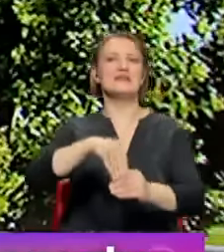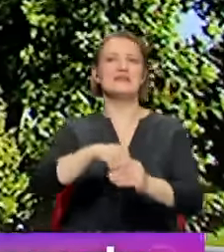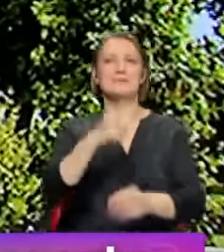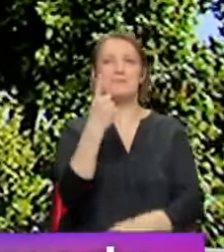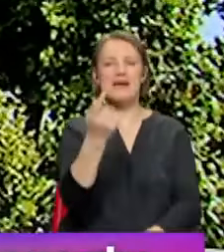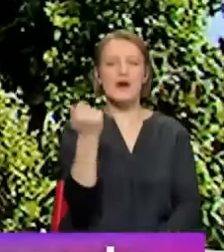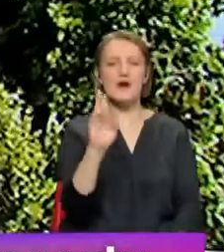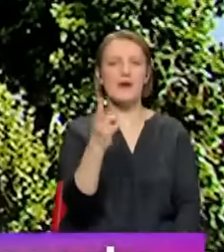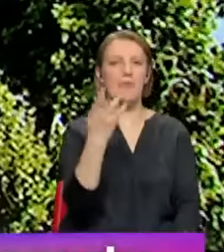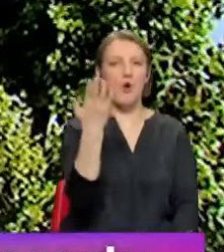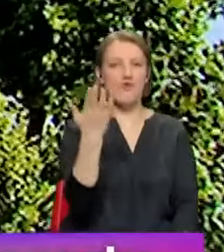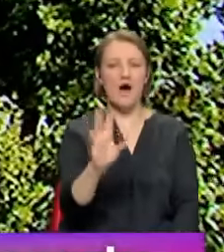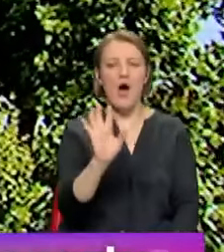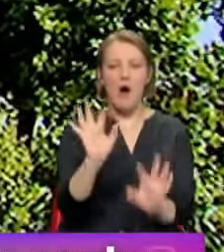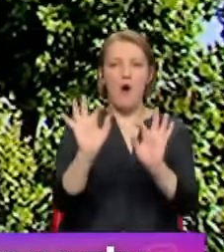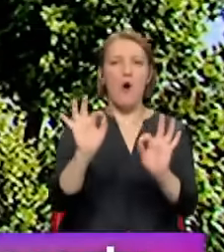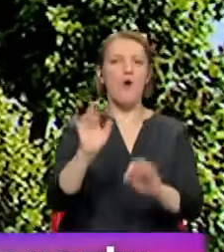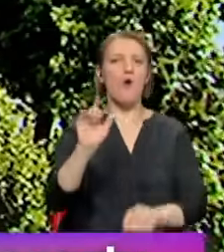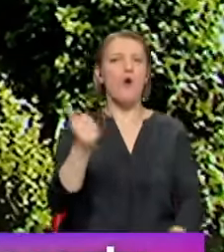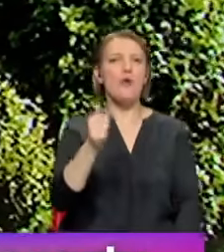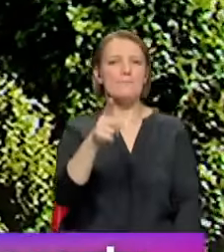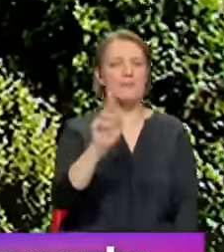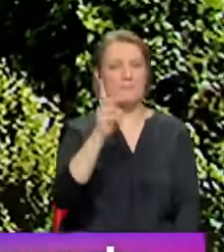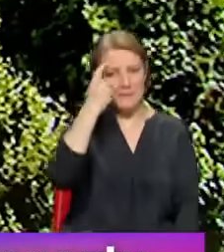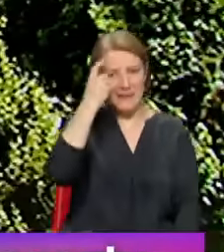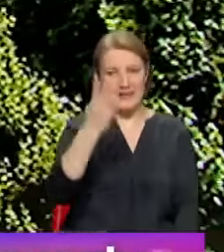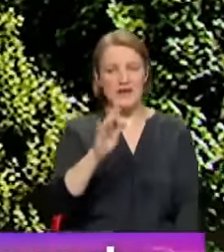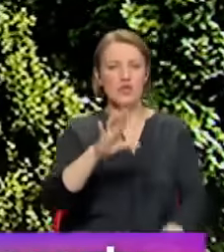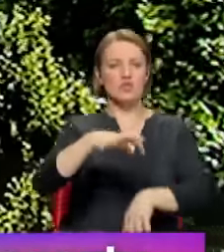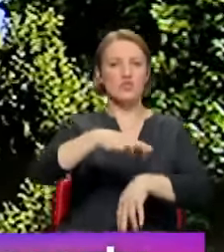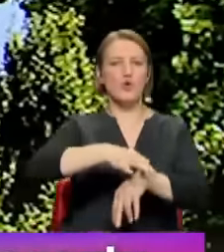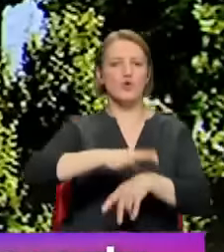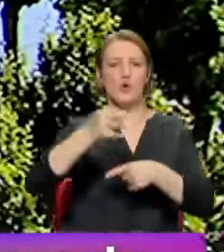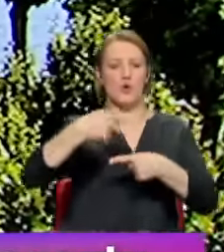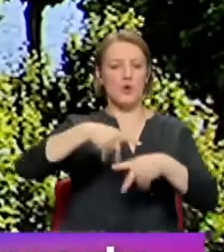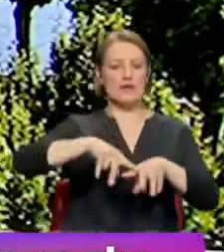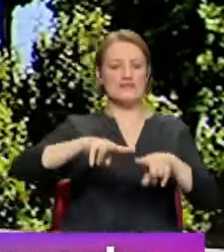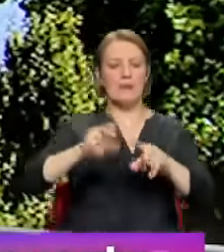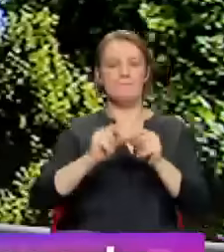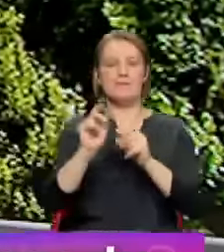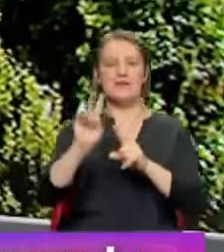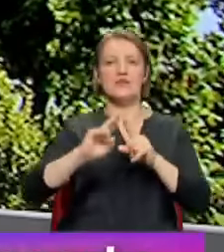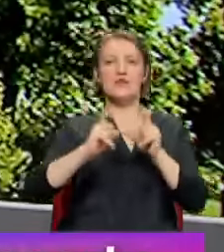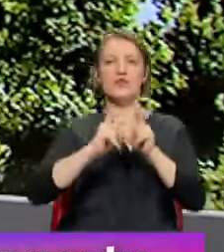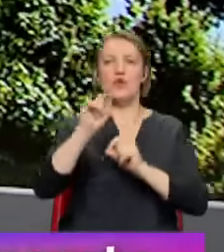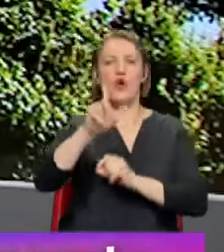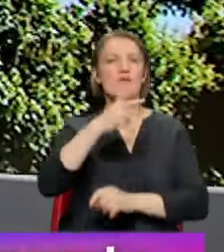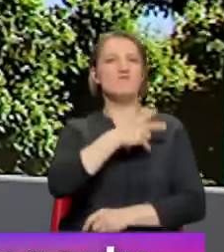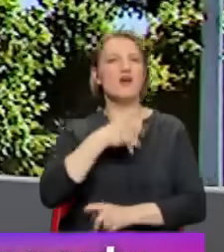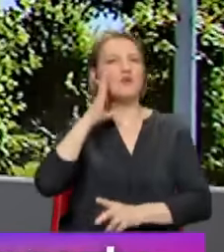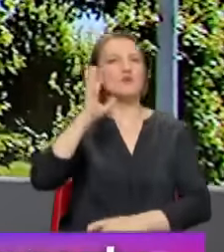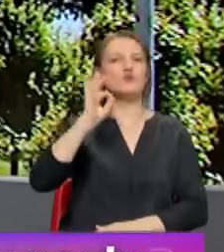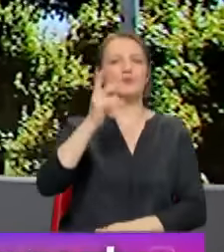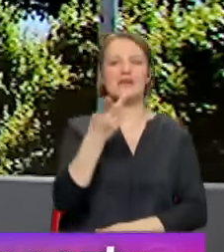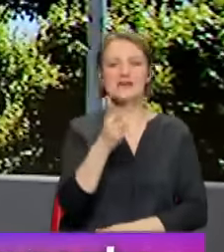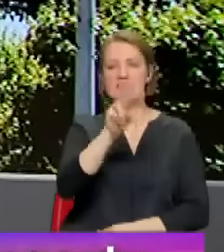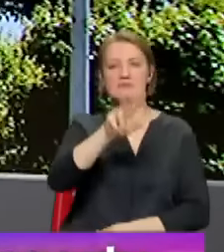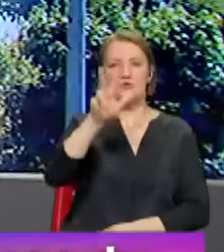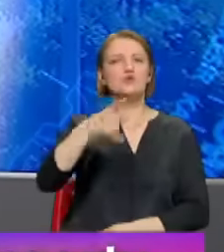bir raporlama var. Önemli bir bilgi ve Doktor Ozan Bingöl, vergi uzmanı. 2023